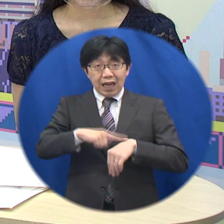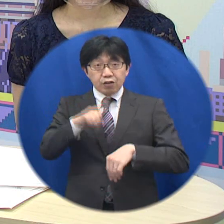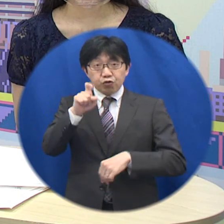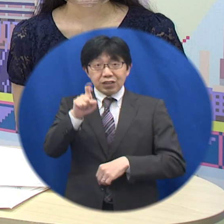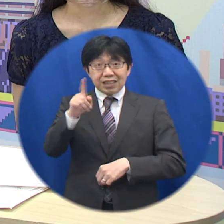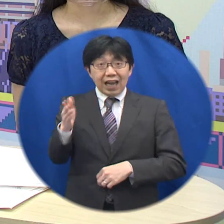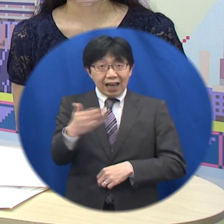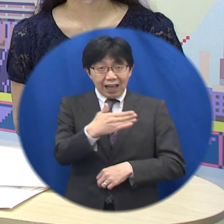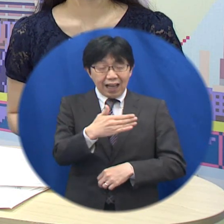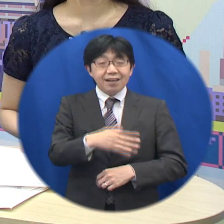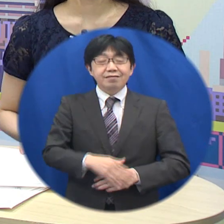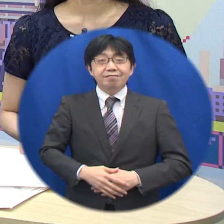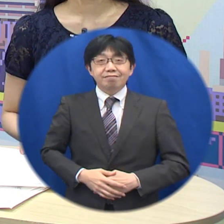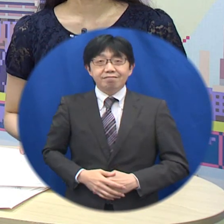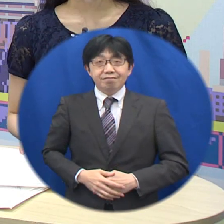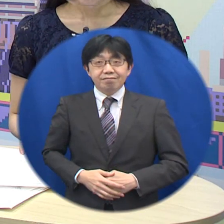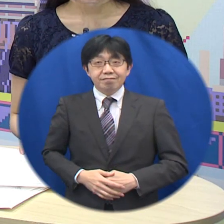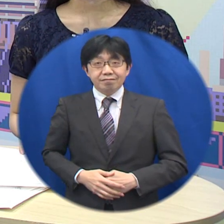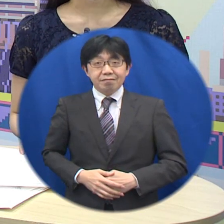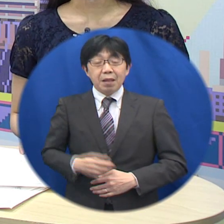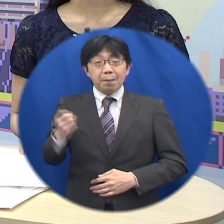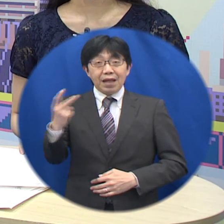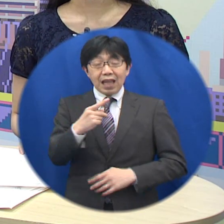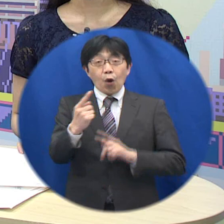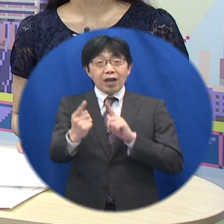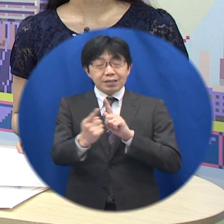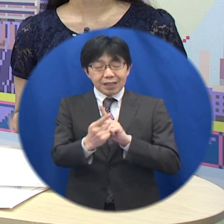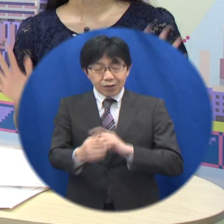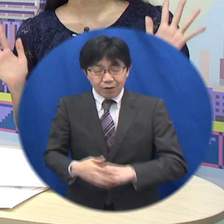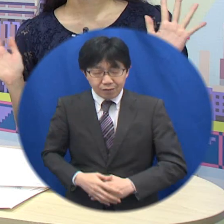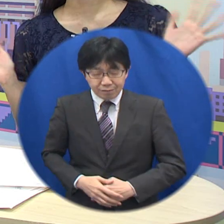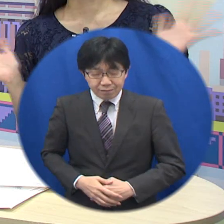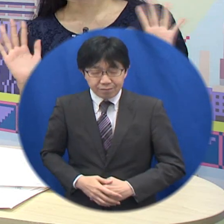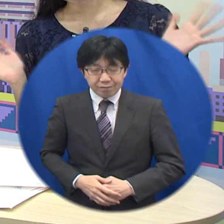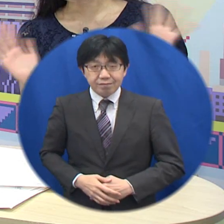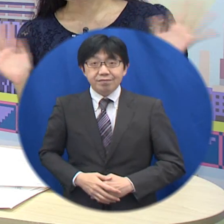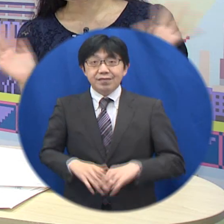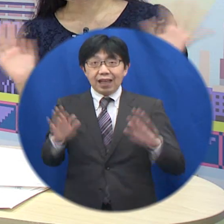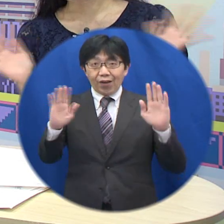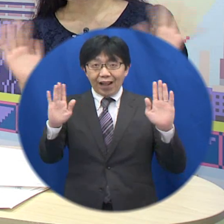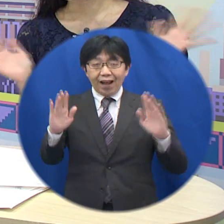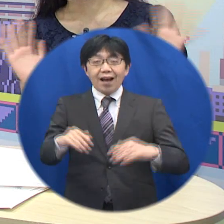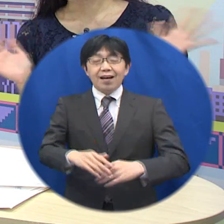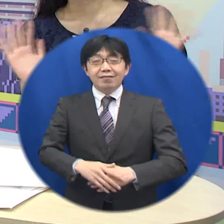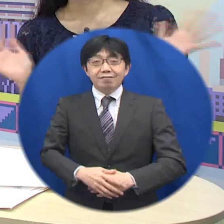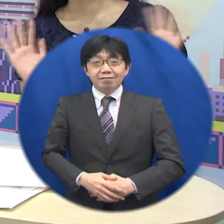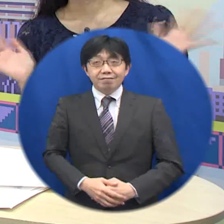時からです。ではまたお会いしましょう。さようなら。